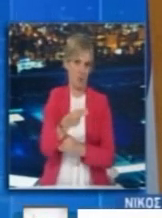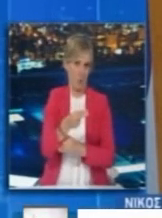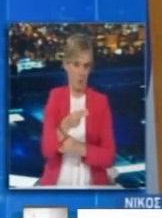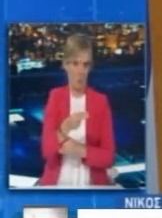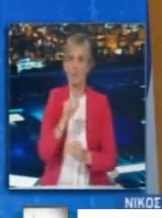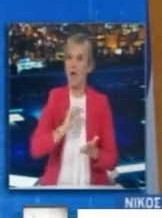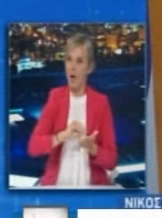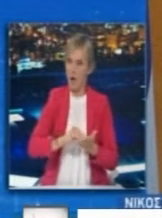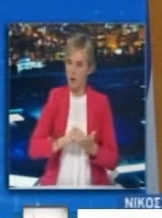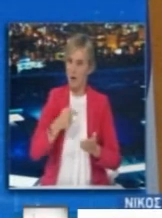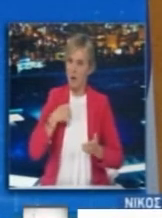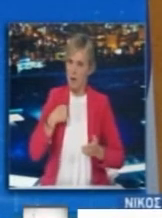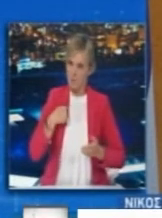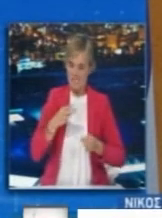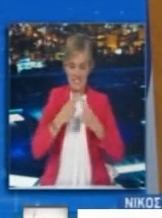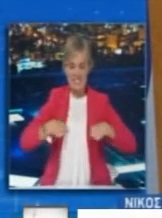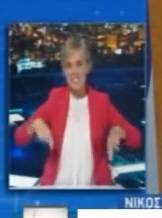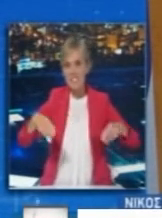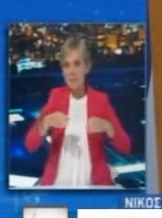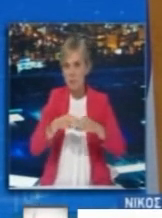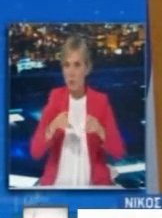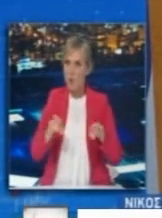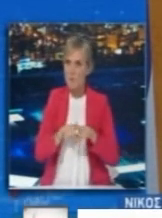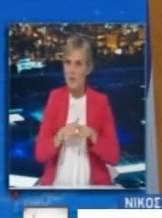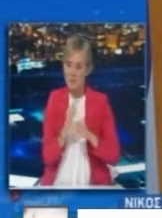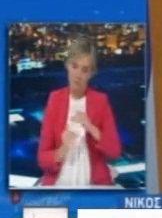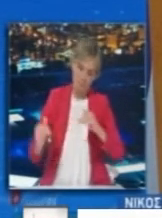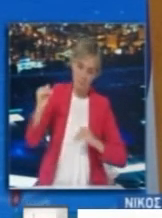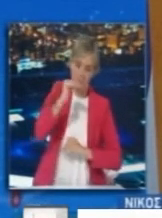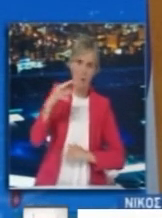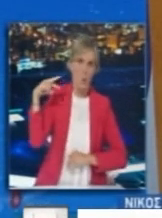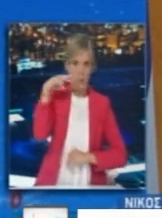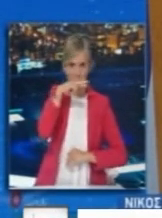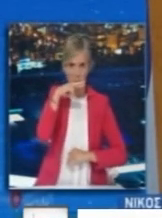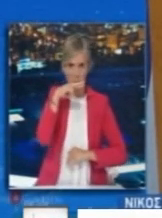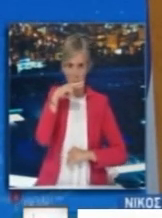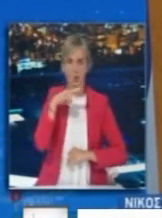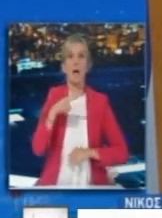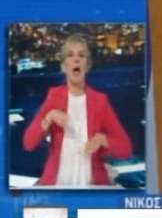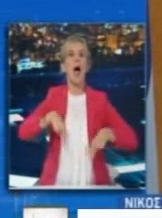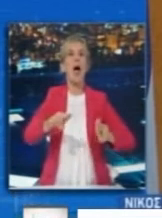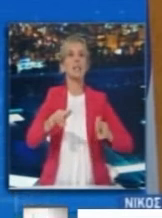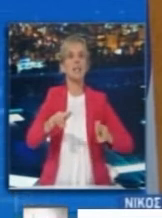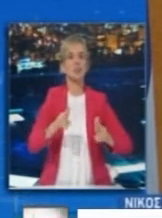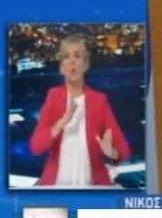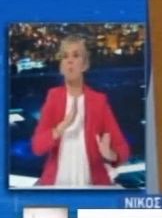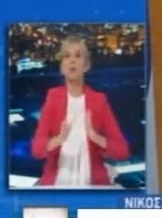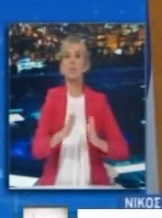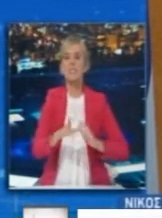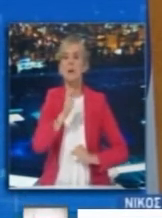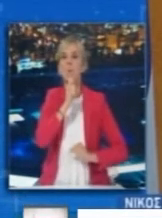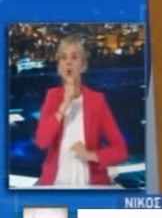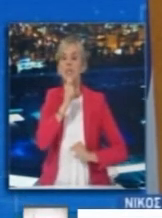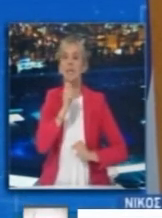έχει συγκληθεί και αμέσως μετά θα συνεδριάσει υπό τον Πρωθυπουργό το συντονιστικό, το κεντρικό συντονιστικό όργανο πολιτικής προστασίας για την